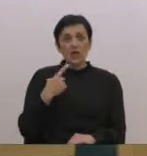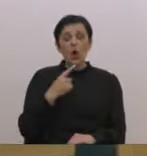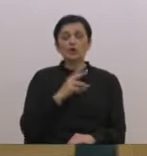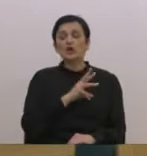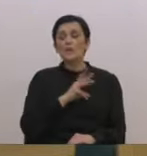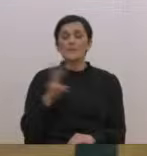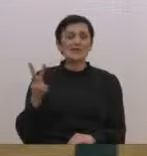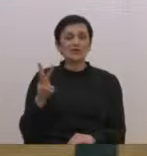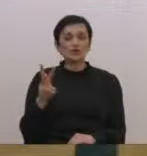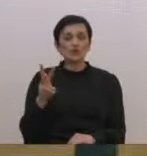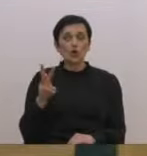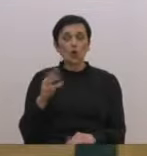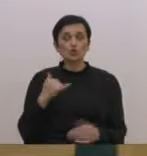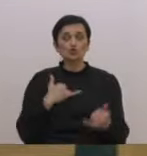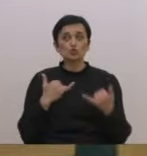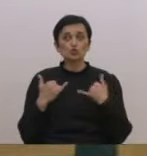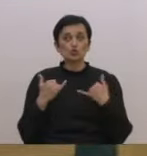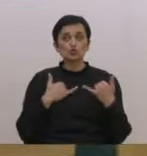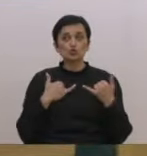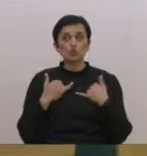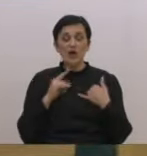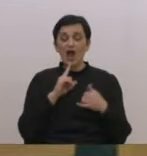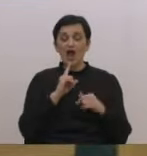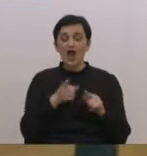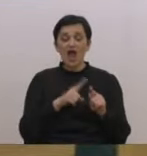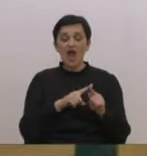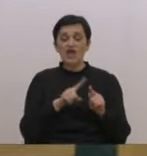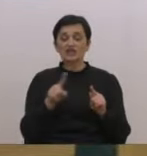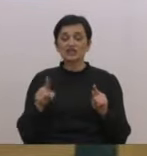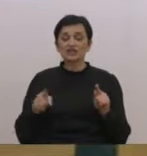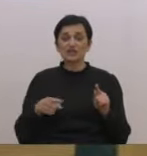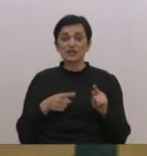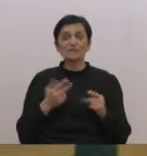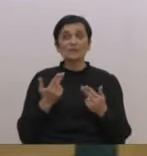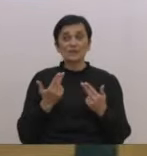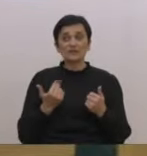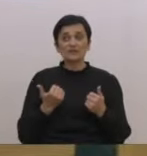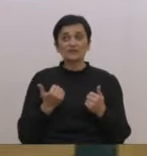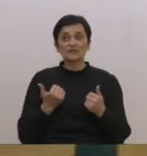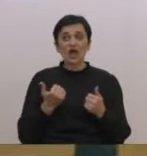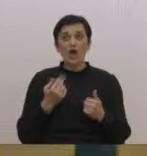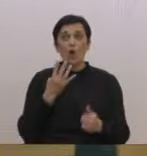7.1 მილიონ სტუმარს ერთი წლის განმავლობაში და